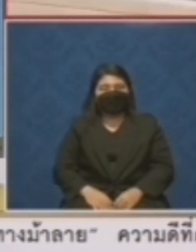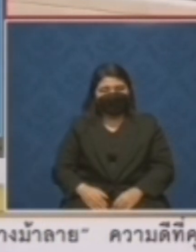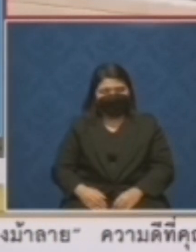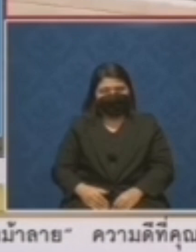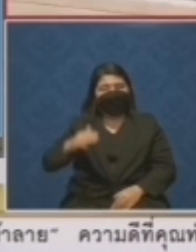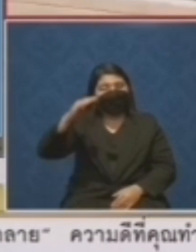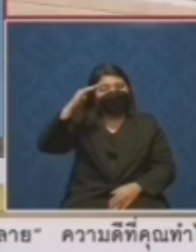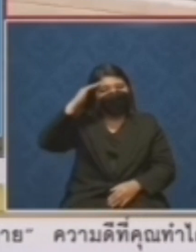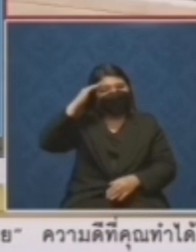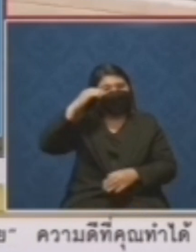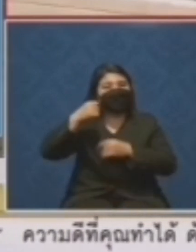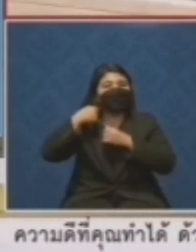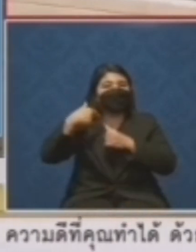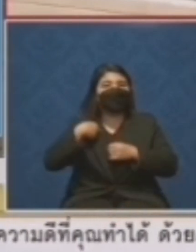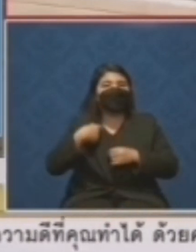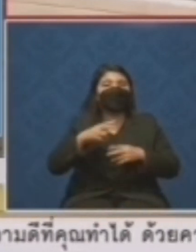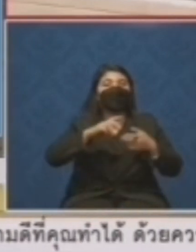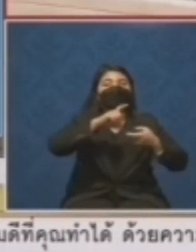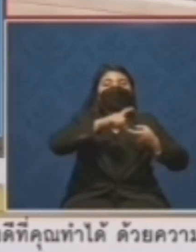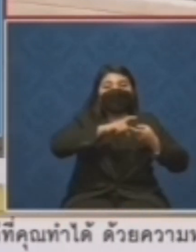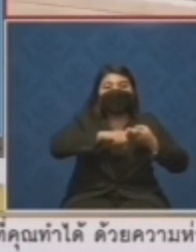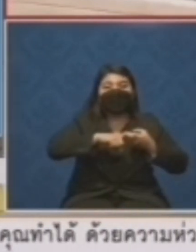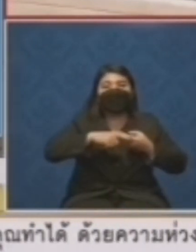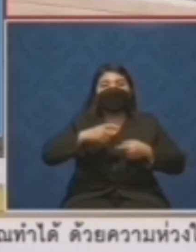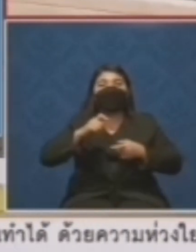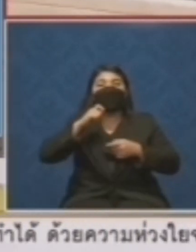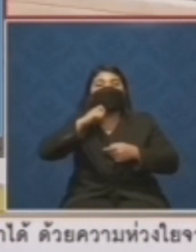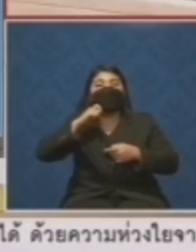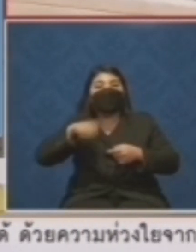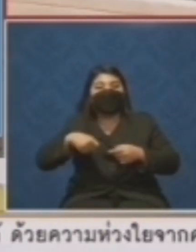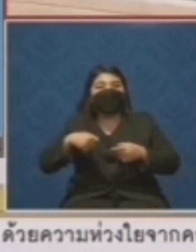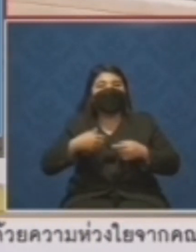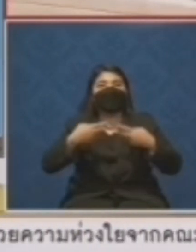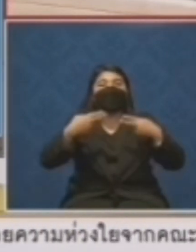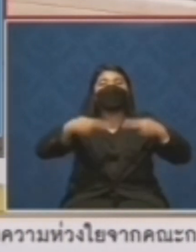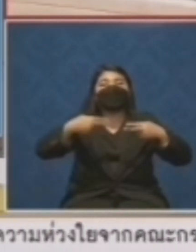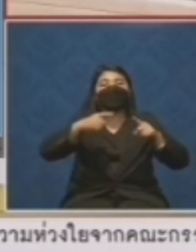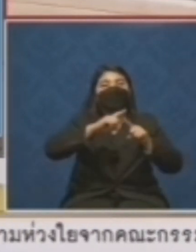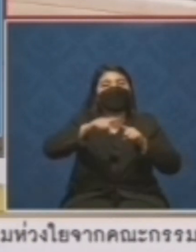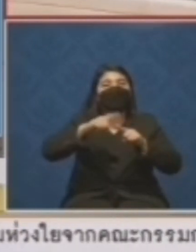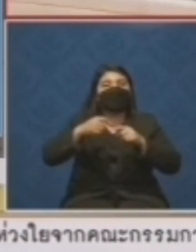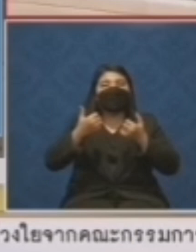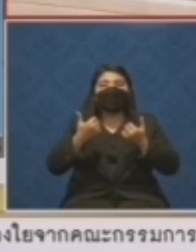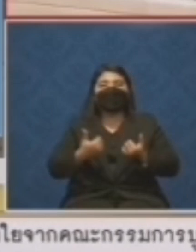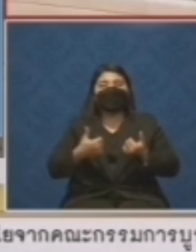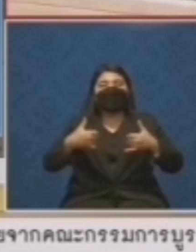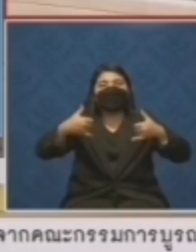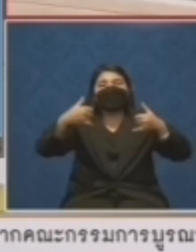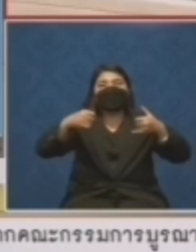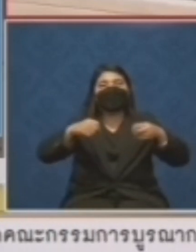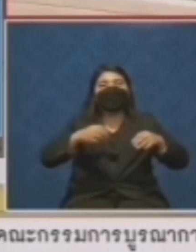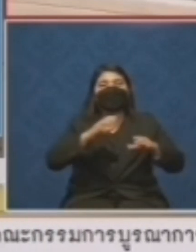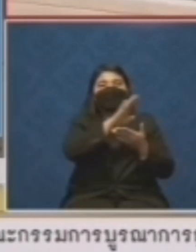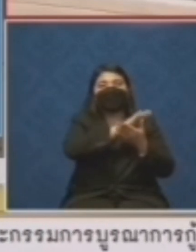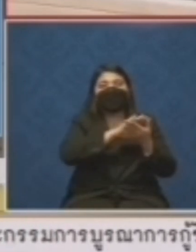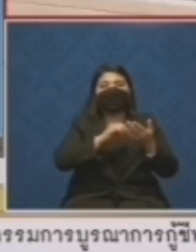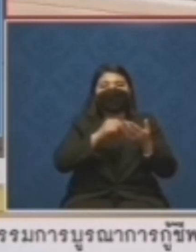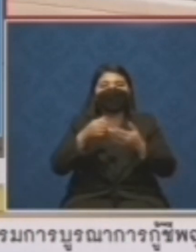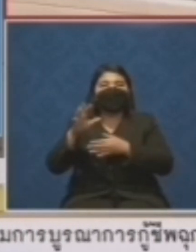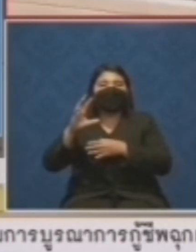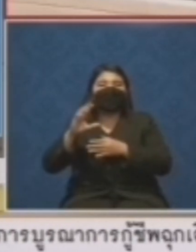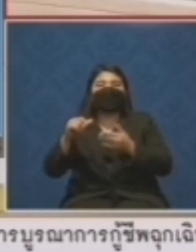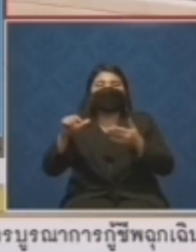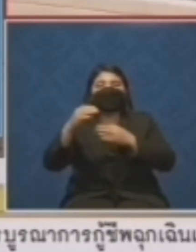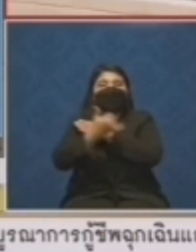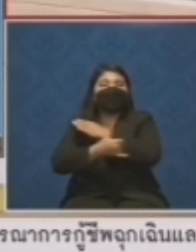หว่างรัสเซียและยูเครนซึ่งทั้งหมดนี้ไม่ได้เป็นการเผชิญหน้าระหว่างสองประเทศเท่านั้นแต่ทำให้เรื่องของ